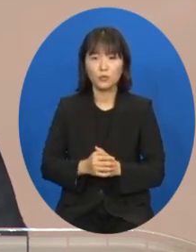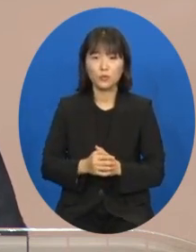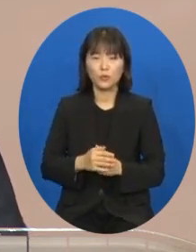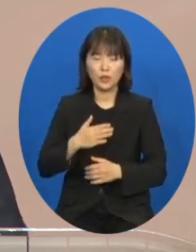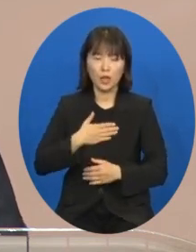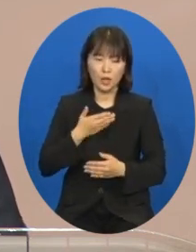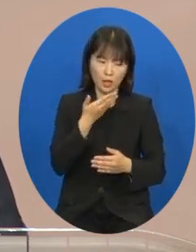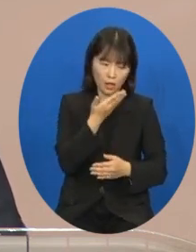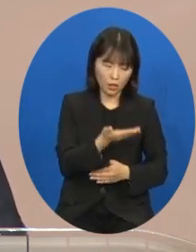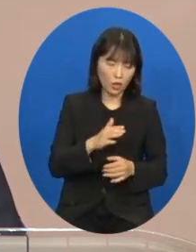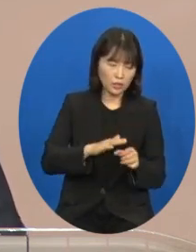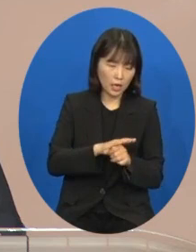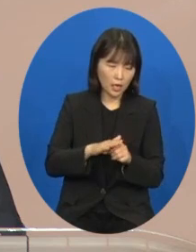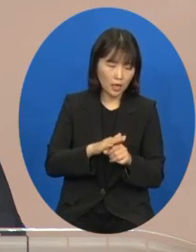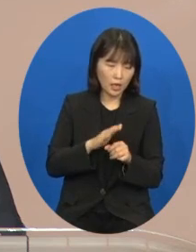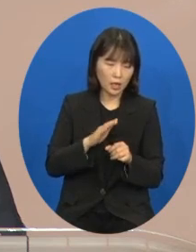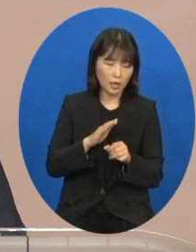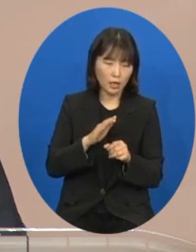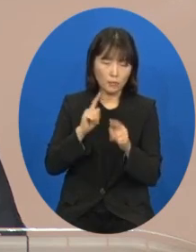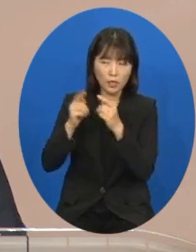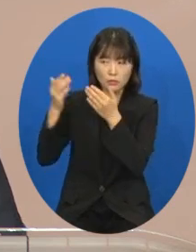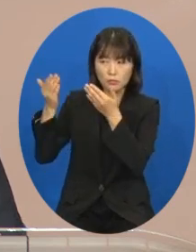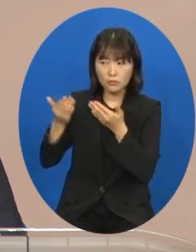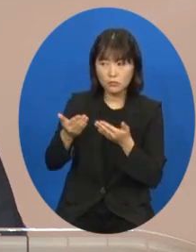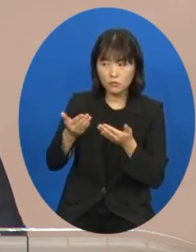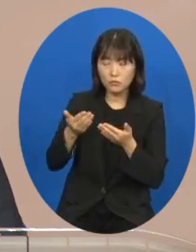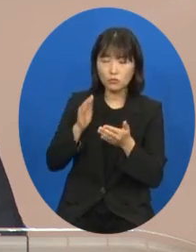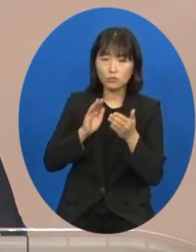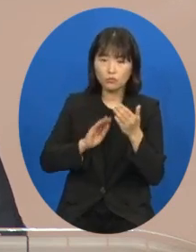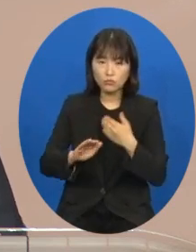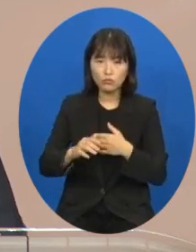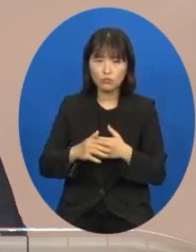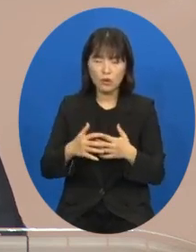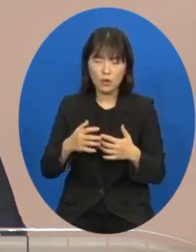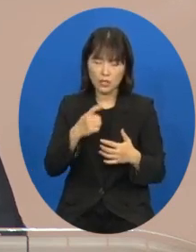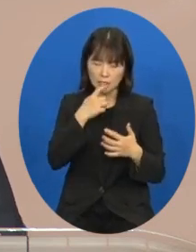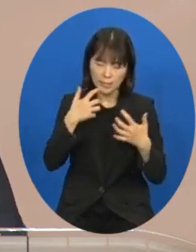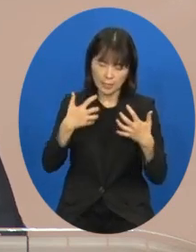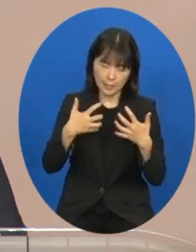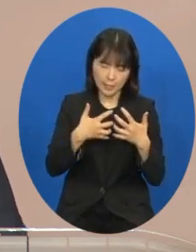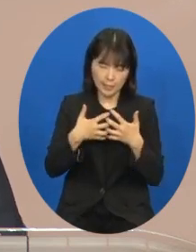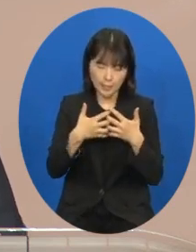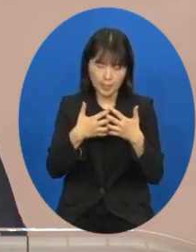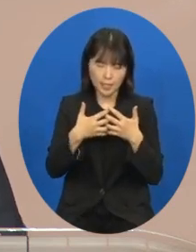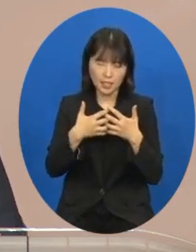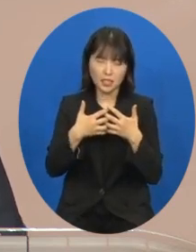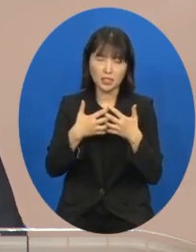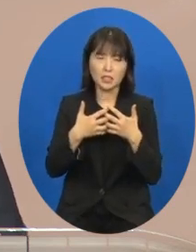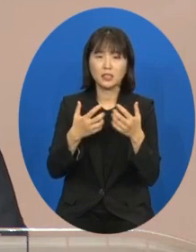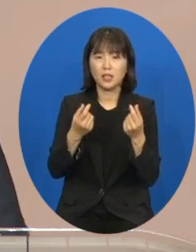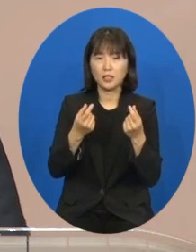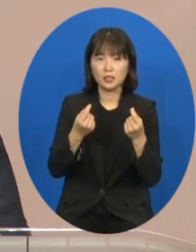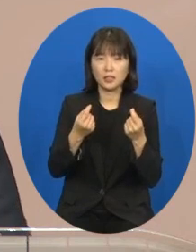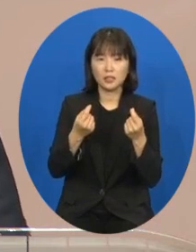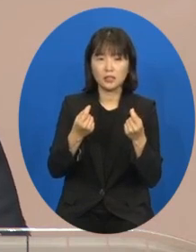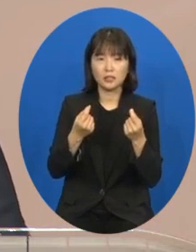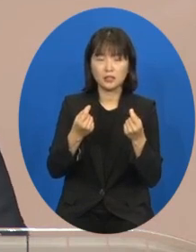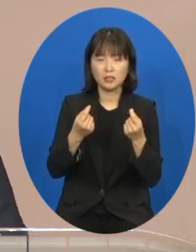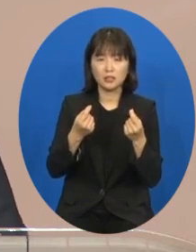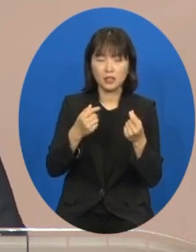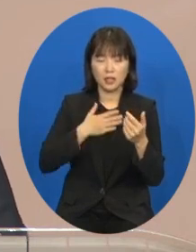너를 사랑한다 말씀을 들은 후 꽝꽝 얼어붙은 눈더미 같은 곳에